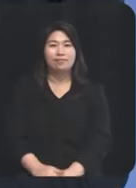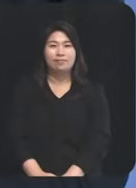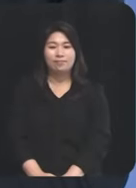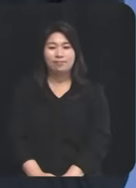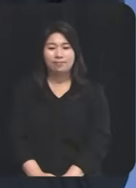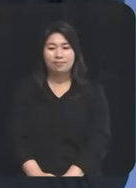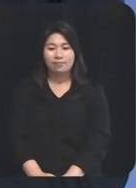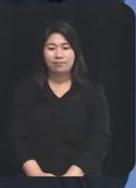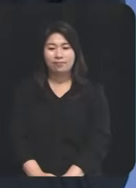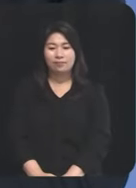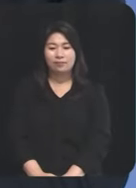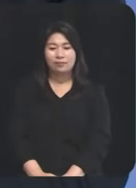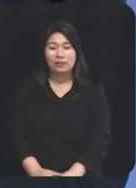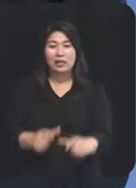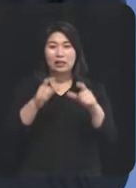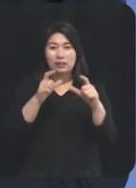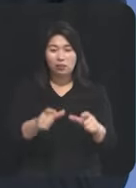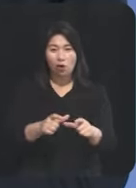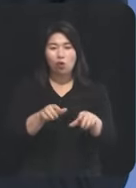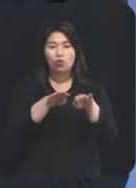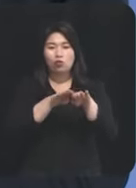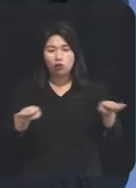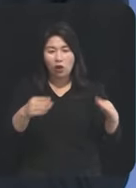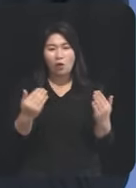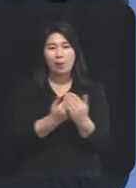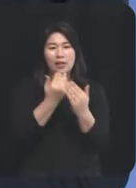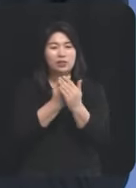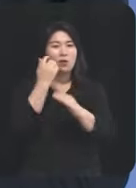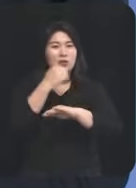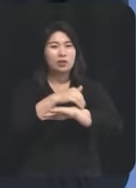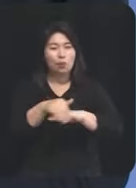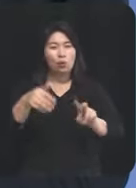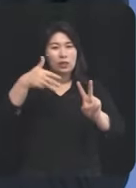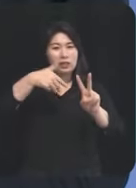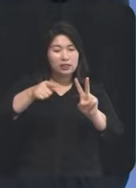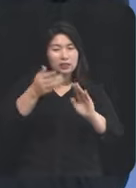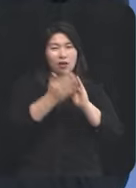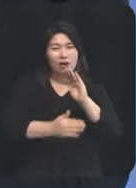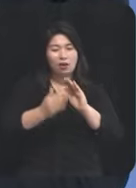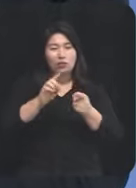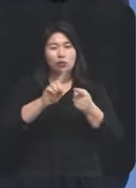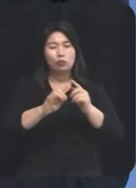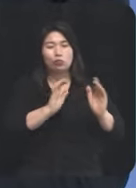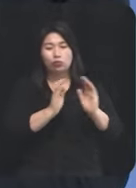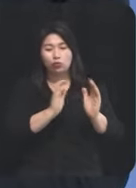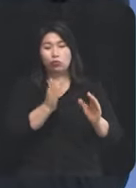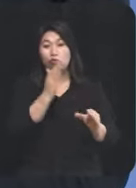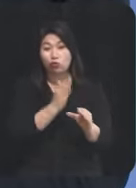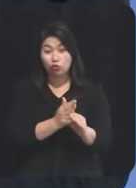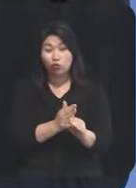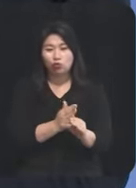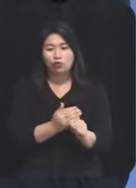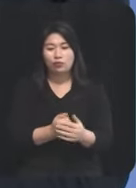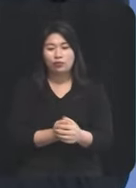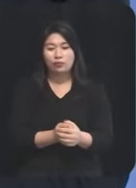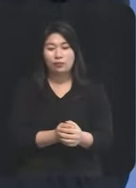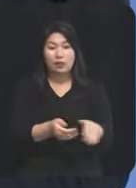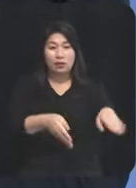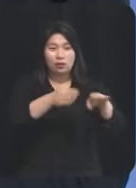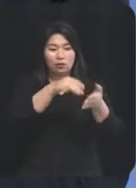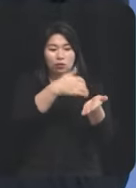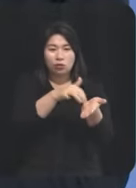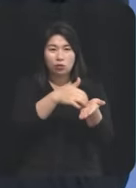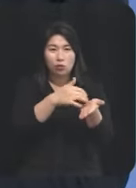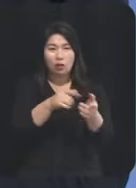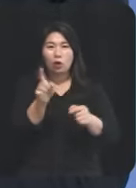그리고 지역 균형 발전 위해서 이제 2차 공공기관 이전에 대해서 충분히 지금 논의되고 있고 네네네. 그 대상 기관이라든지